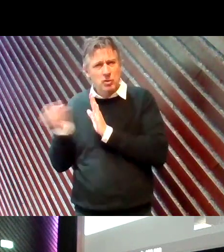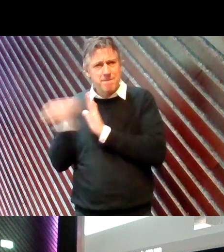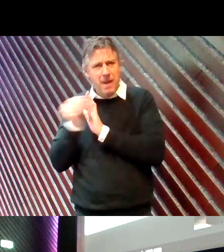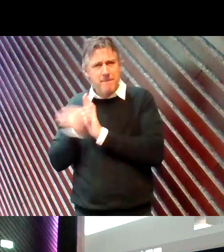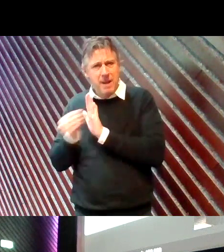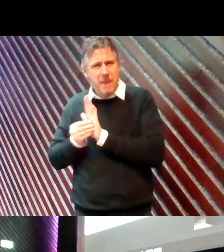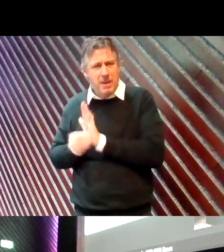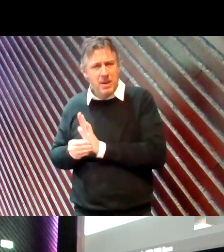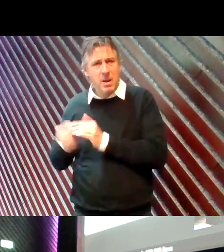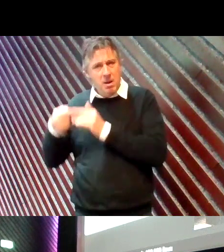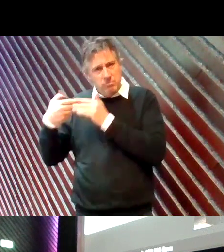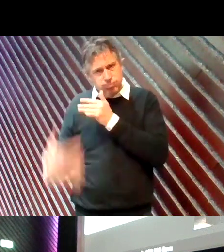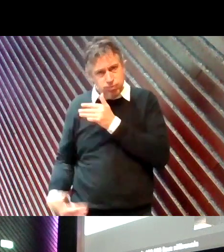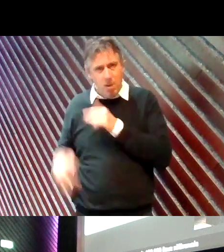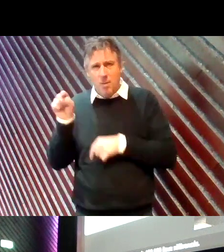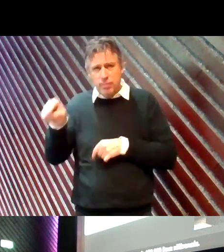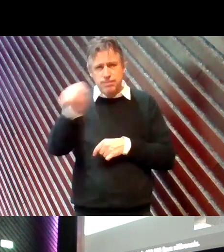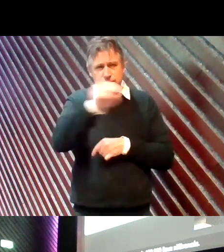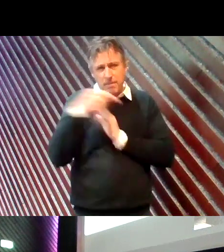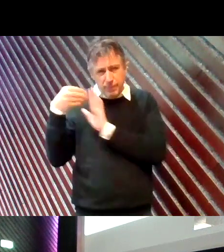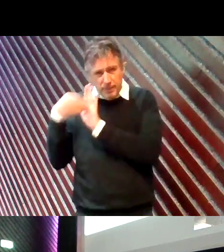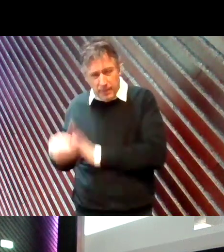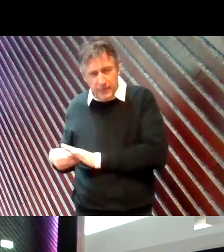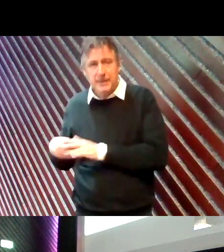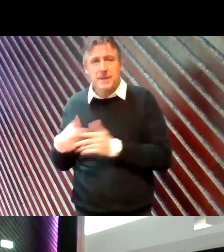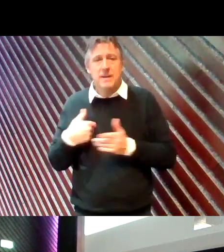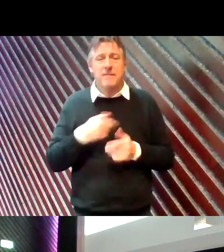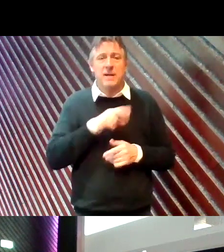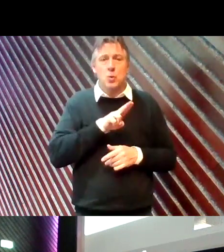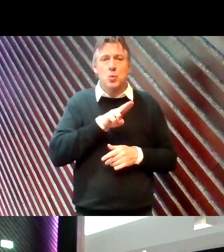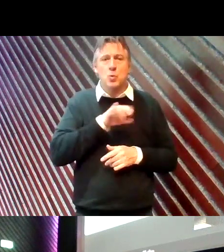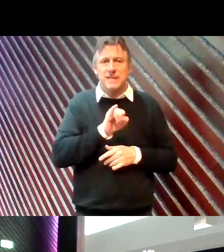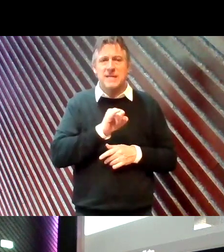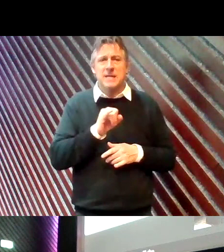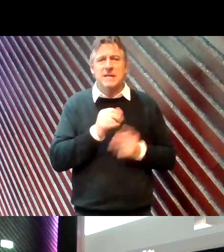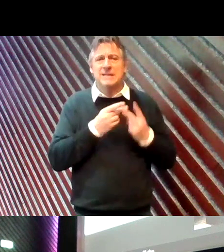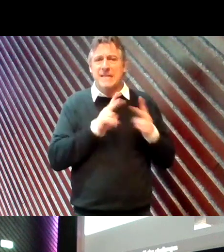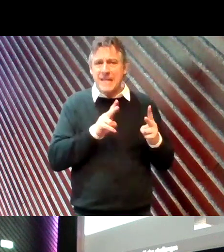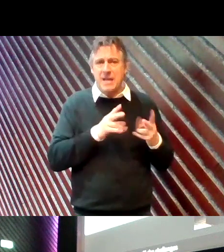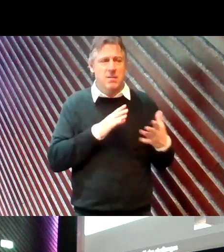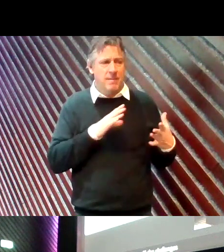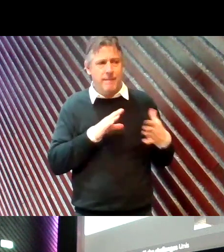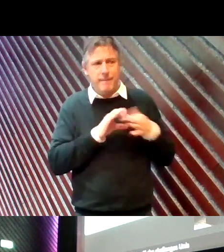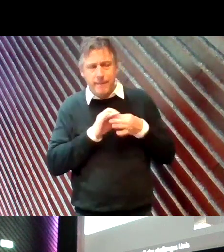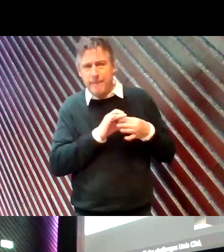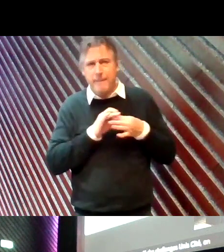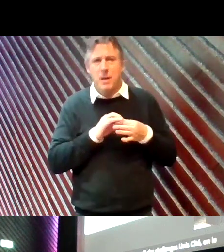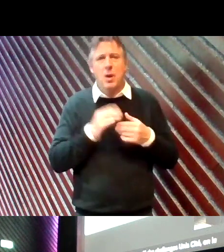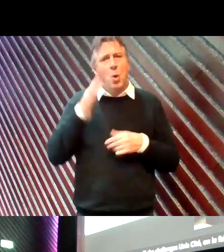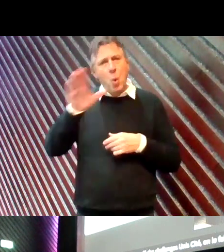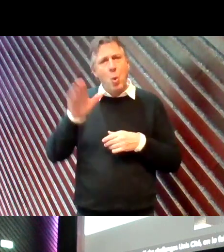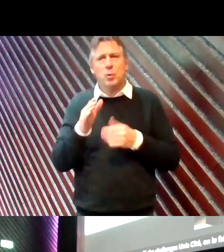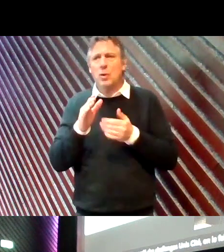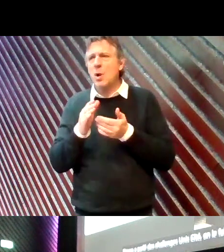tout à'heure des challenges d'unicité on le fait aussi avec d'autres usagers parce qu'en fait avec d'autres assos avec par exemple